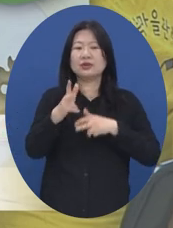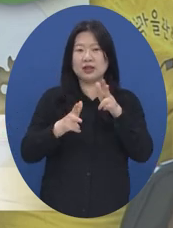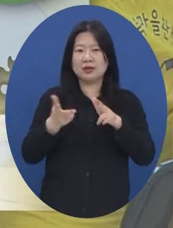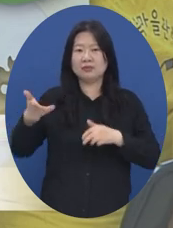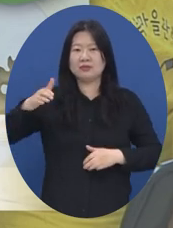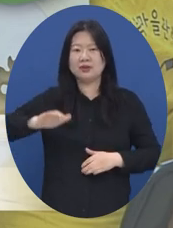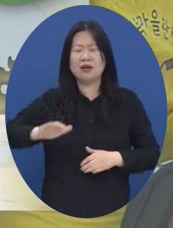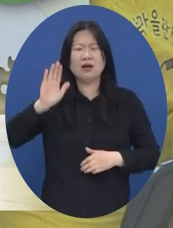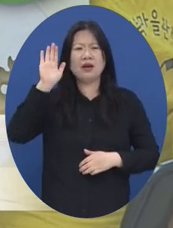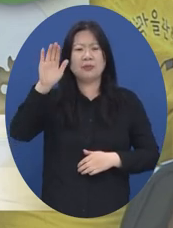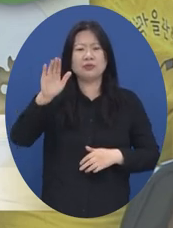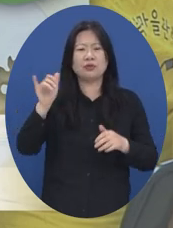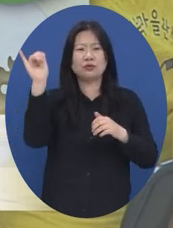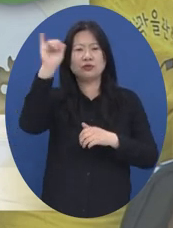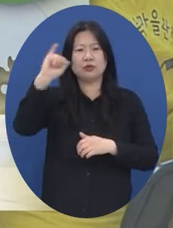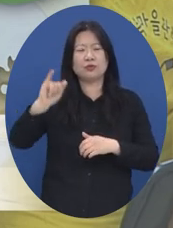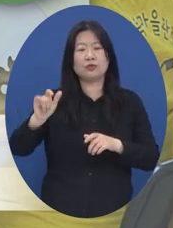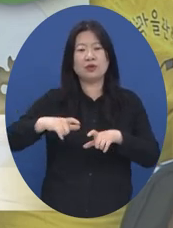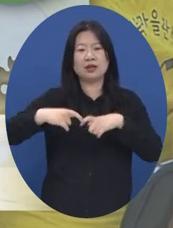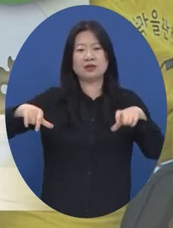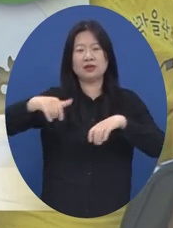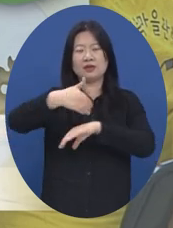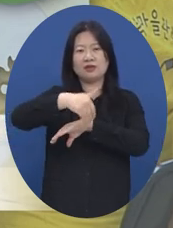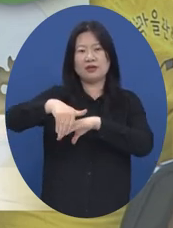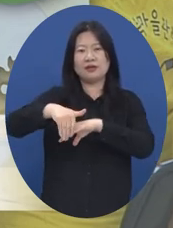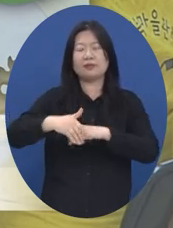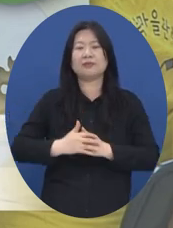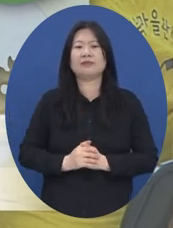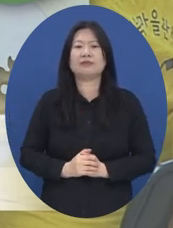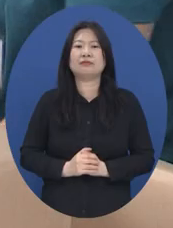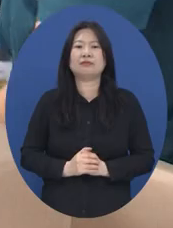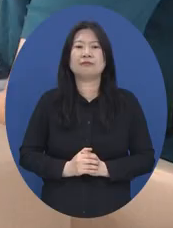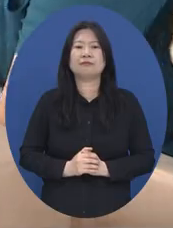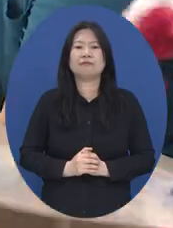앞으로는 전국으로 확대될 전망입니다. 최창순 기자입니다.